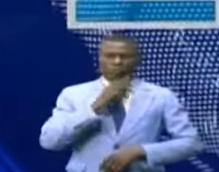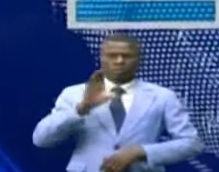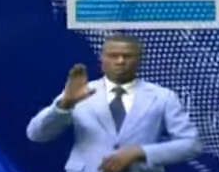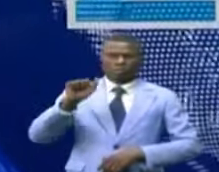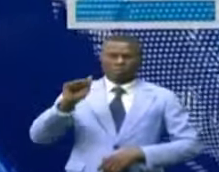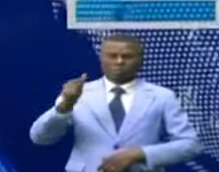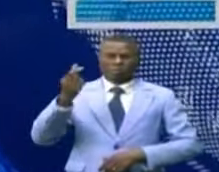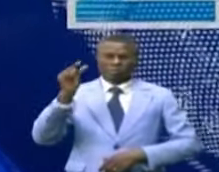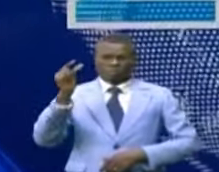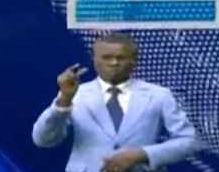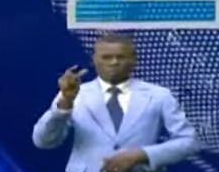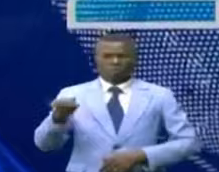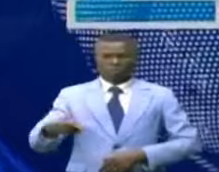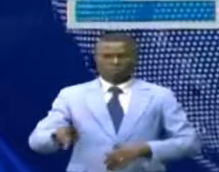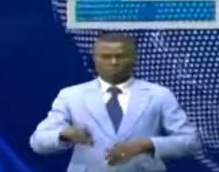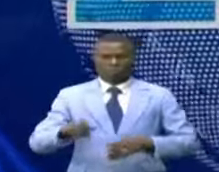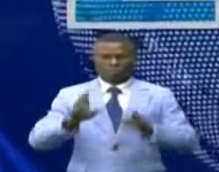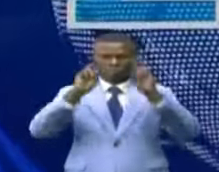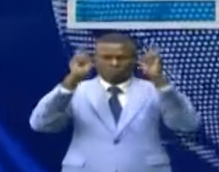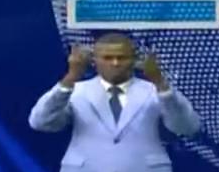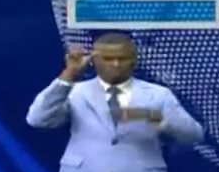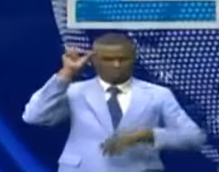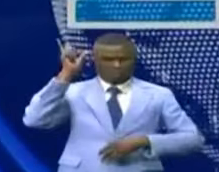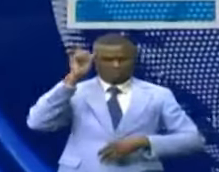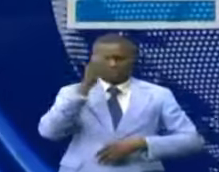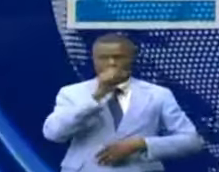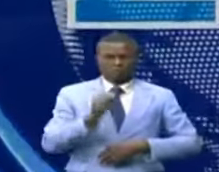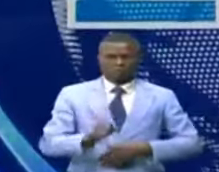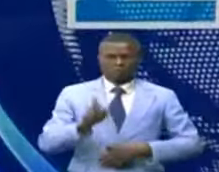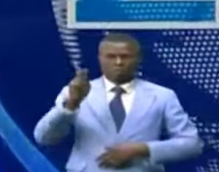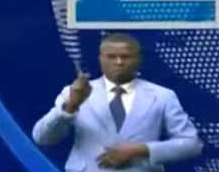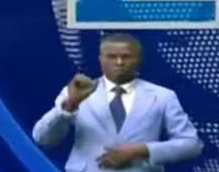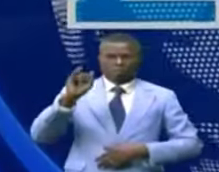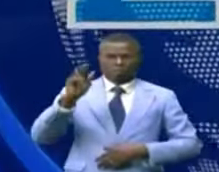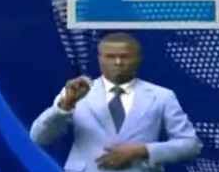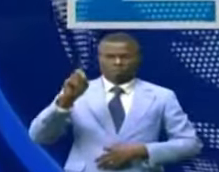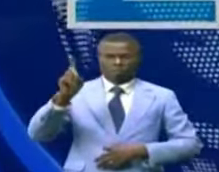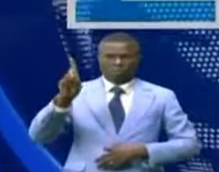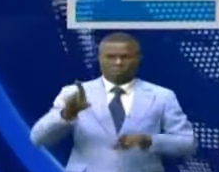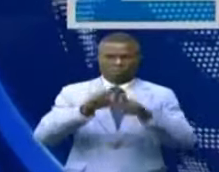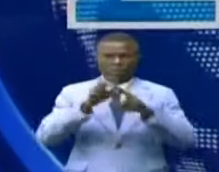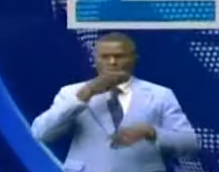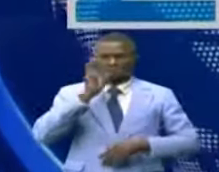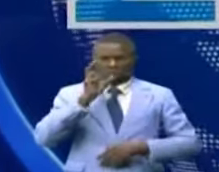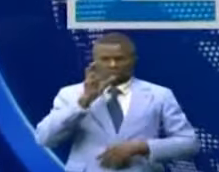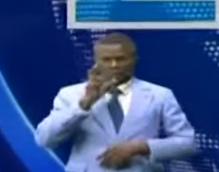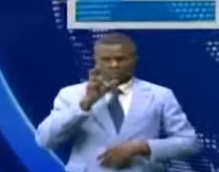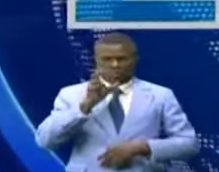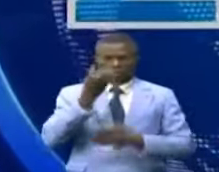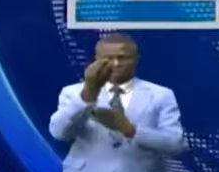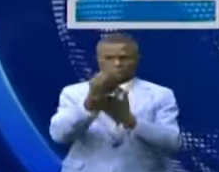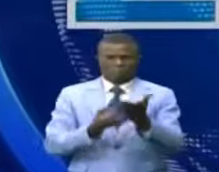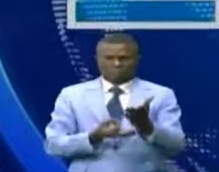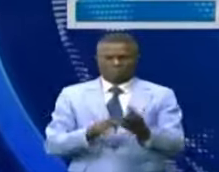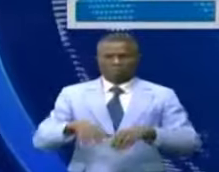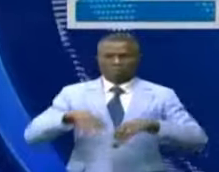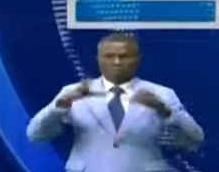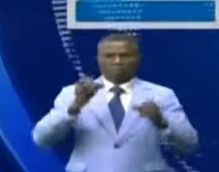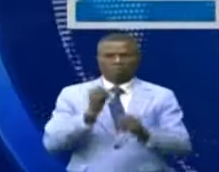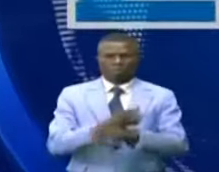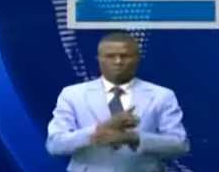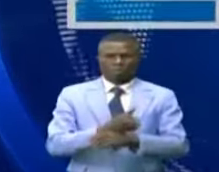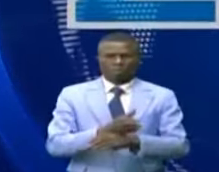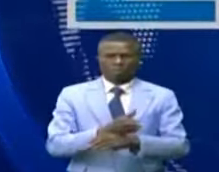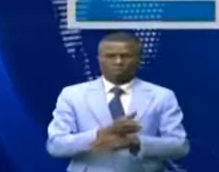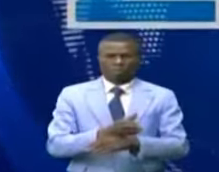miniers provinciaux à Lubumbashi, Kisangani, Kindu et Bukavu. La liste est également disponible